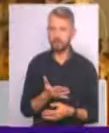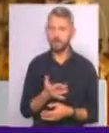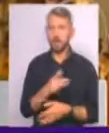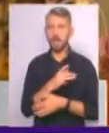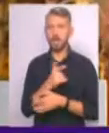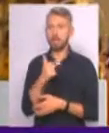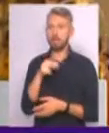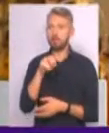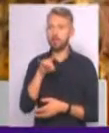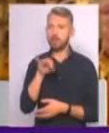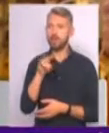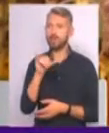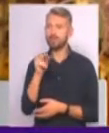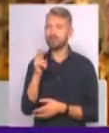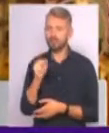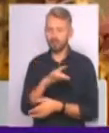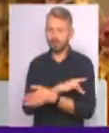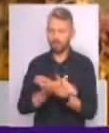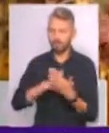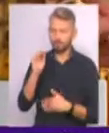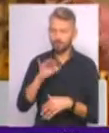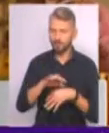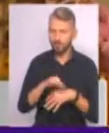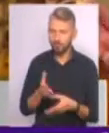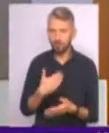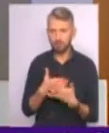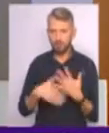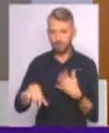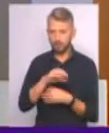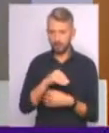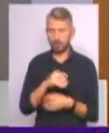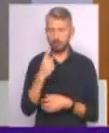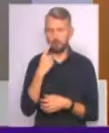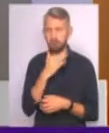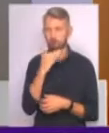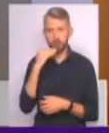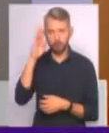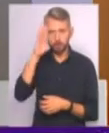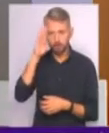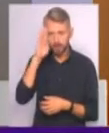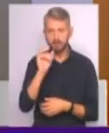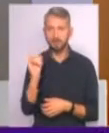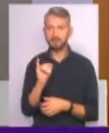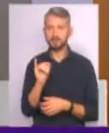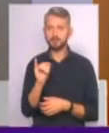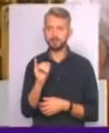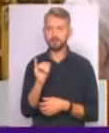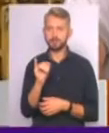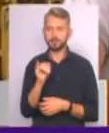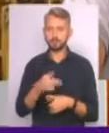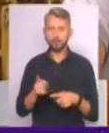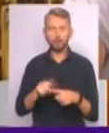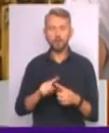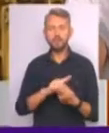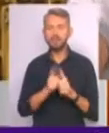гіпертонічна хвороба, ну, практично, я думаю, ну, у всіх, ну, майже у всіх, да, у багатьох чоловіків, і оці